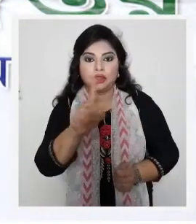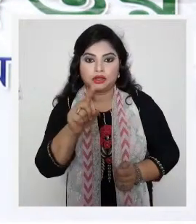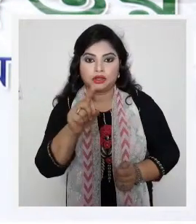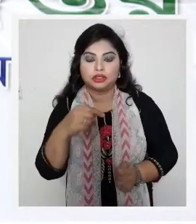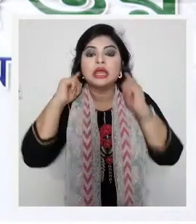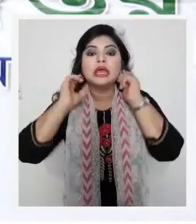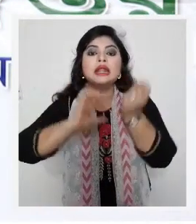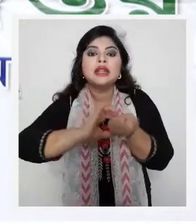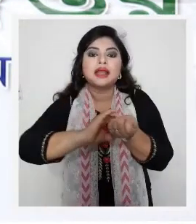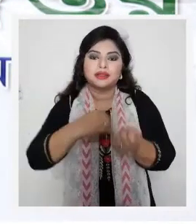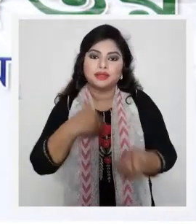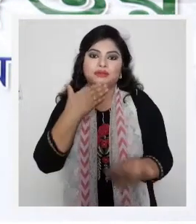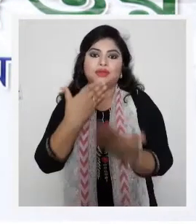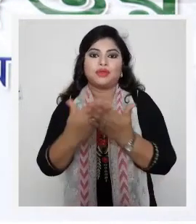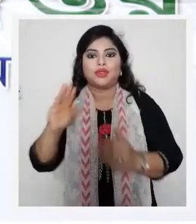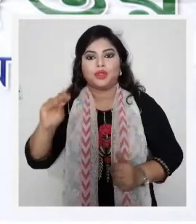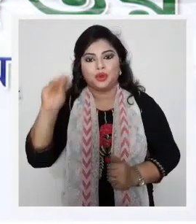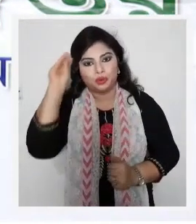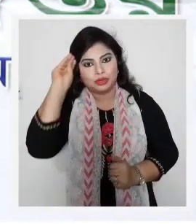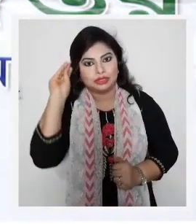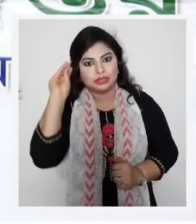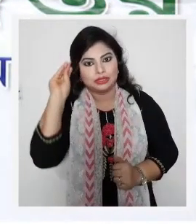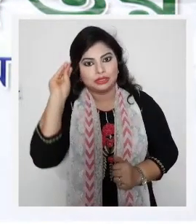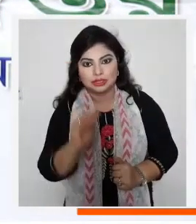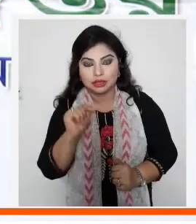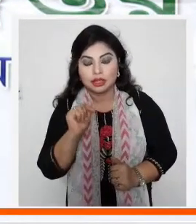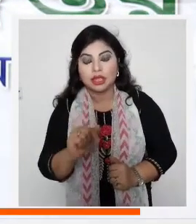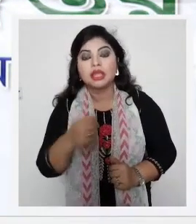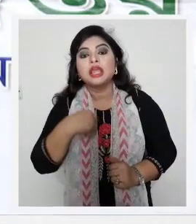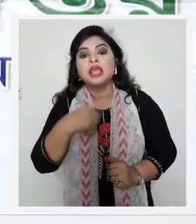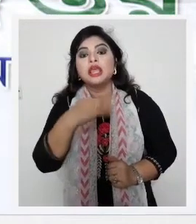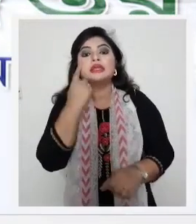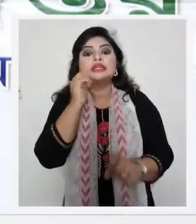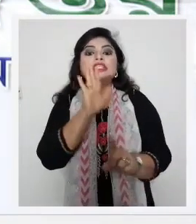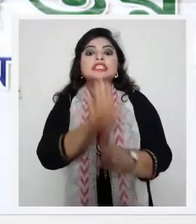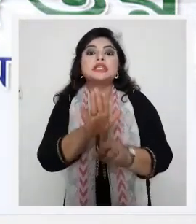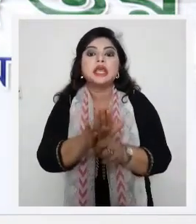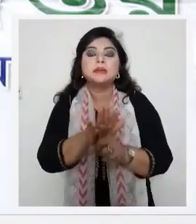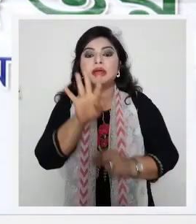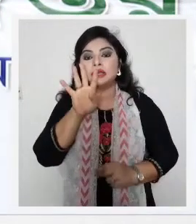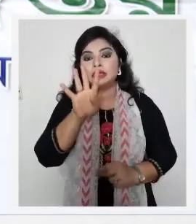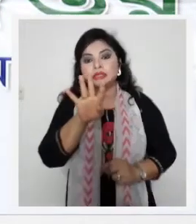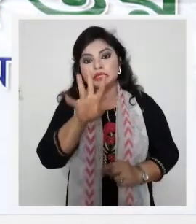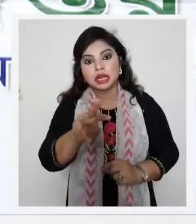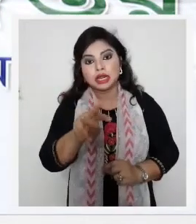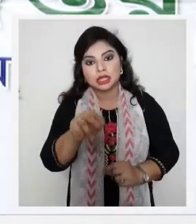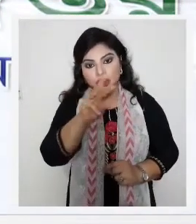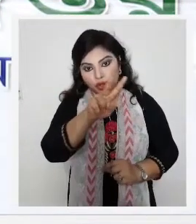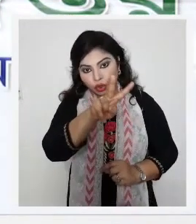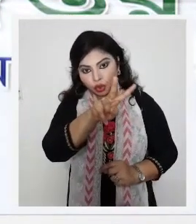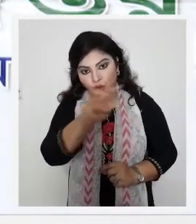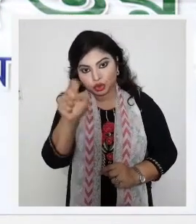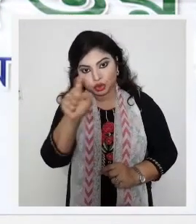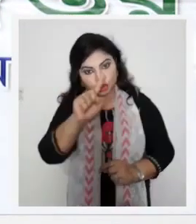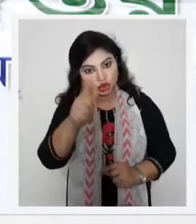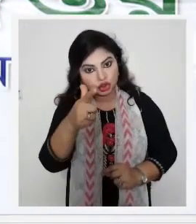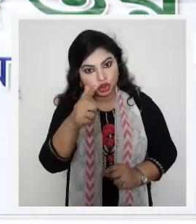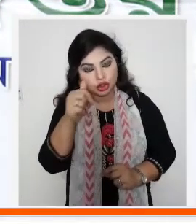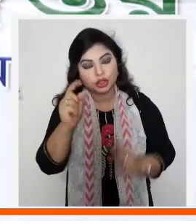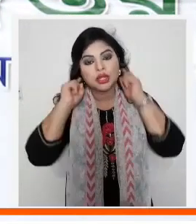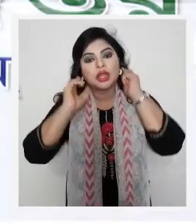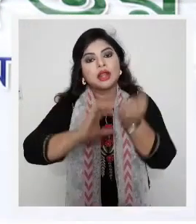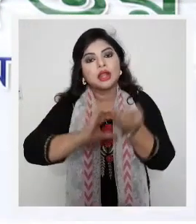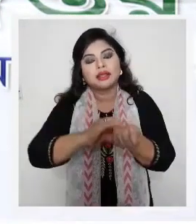16,343 জন। 24 ঘন্টায় নতুন করে যুক্ত হয়েছেন 11 জন চিকিৎসক। ধন্যবাদ জানাই এইসব চিকিৎসককে। বর্তমানে স্বেচ্ছাসেবা ভিত্তিতে